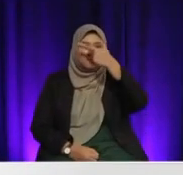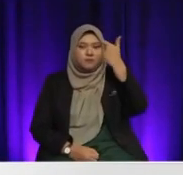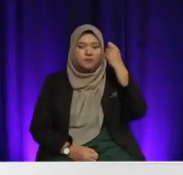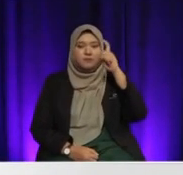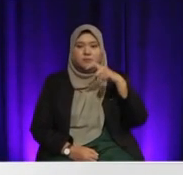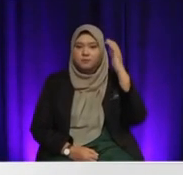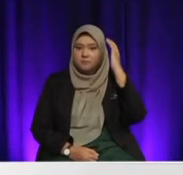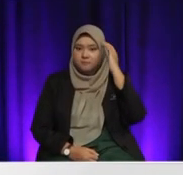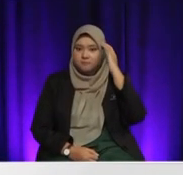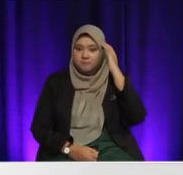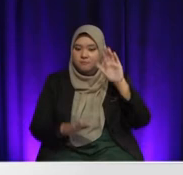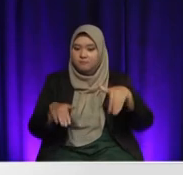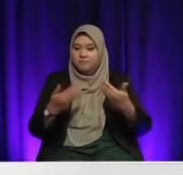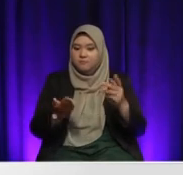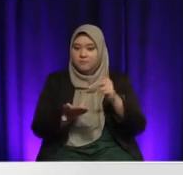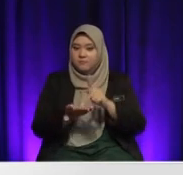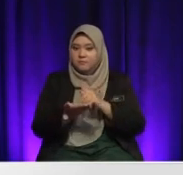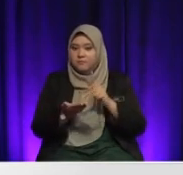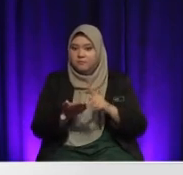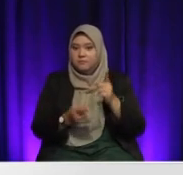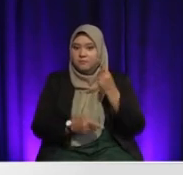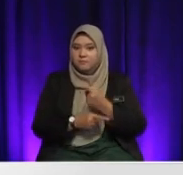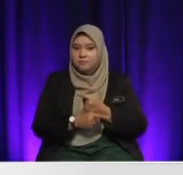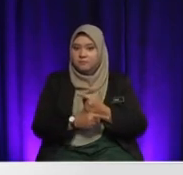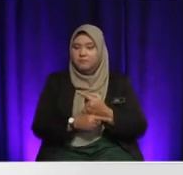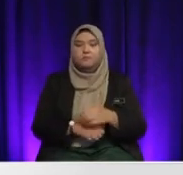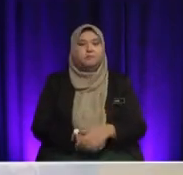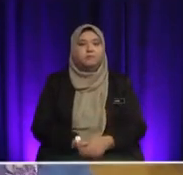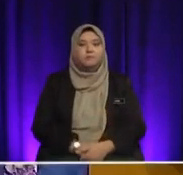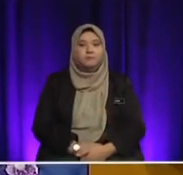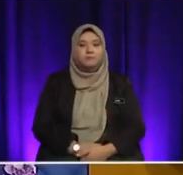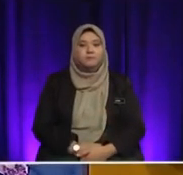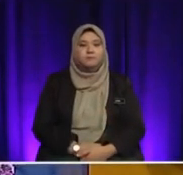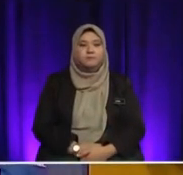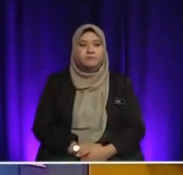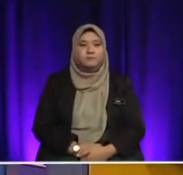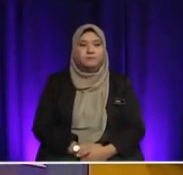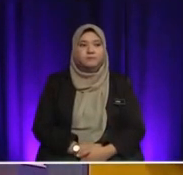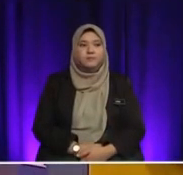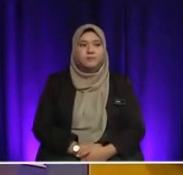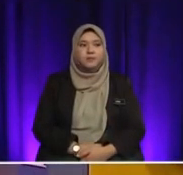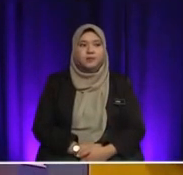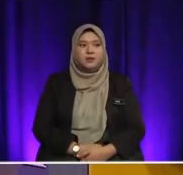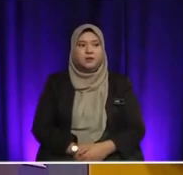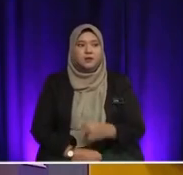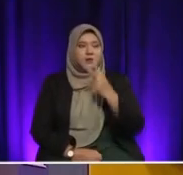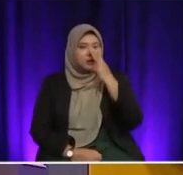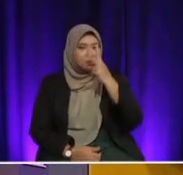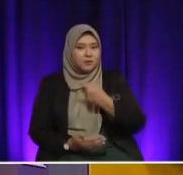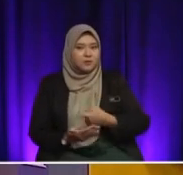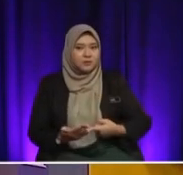kos. Okey, kita tengok kat sini. Ini adalah yang biasa, yang asas. Kita ada kos bahan. Kos bahan yang ada